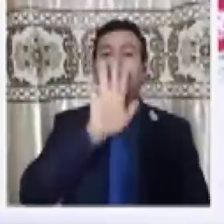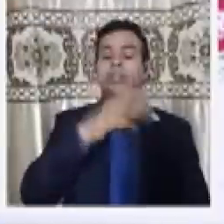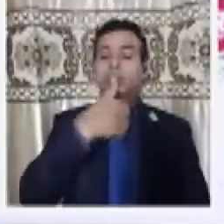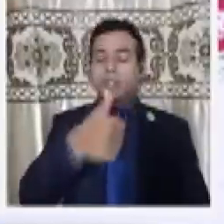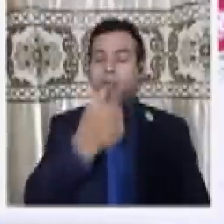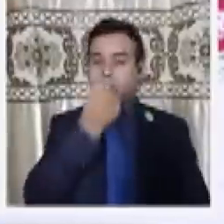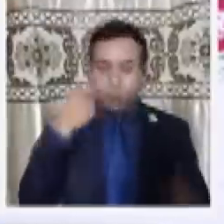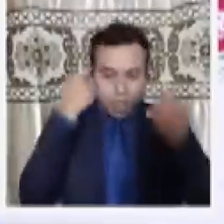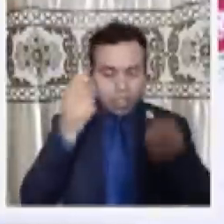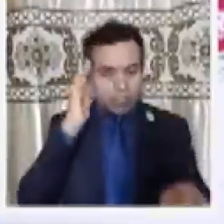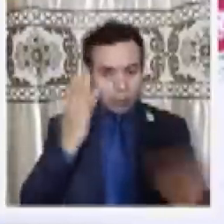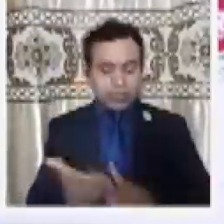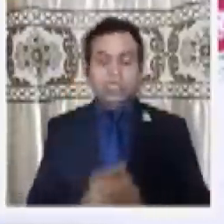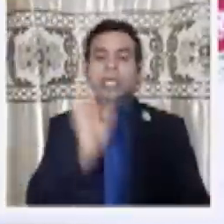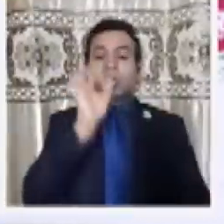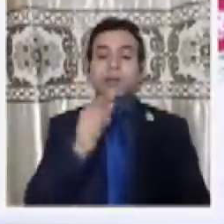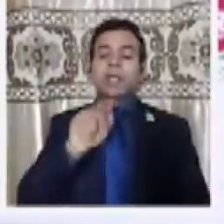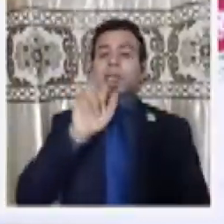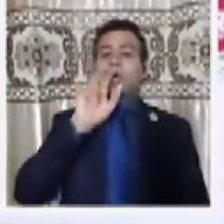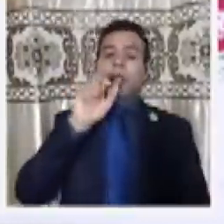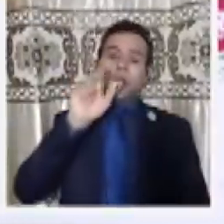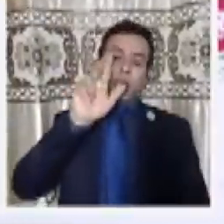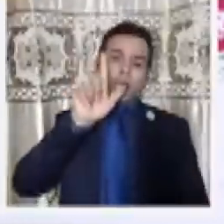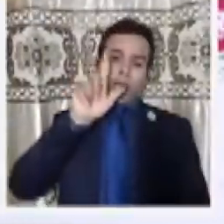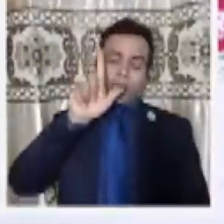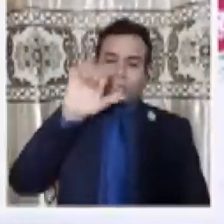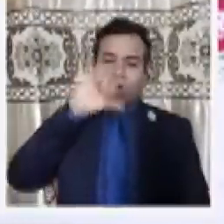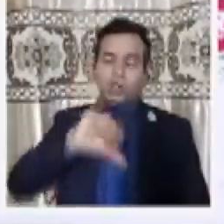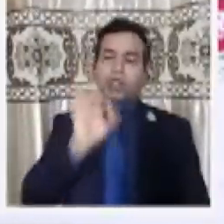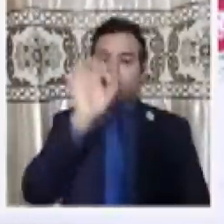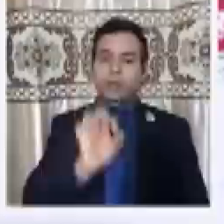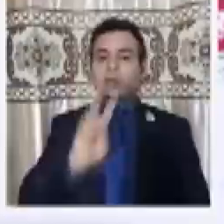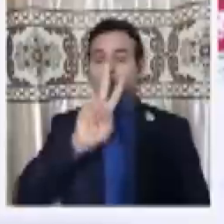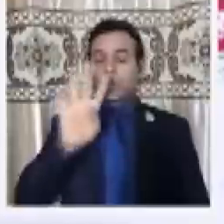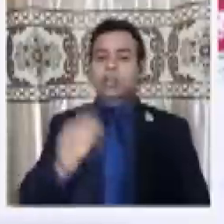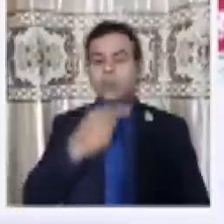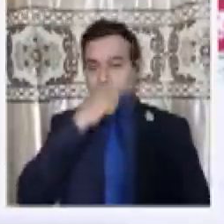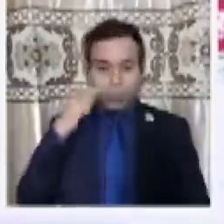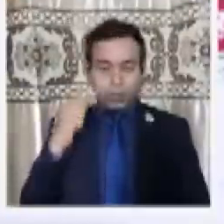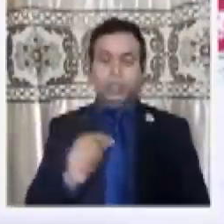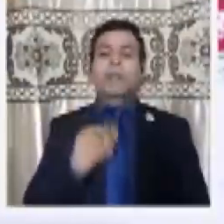1,741 জন পুরুষ এবং 456 জন নারী মৃত্যুবরণ করেছেন। শতাংশ হিসাবে